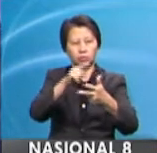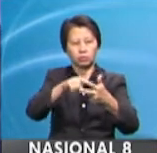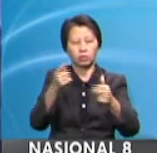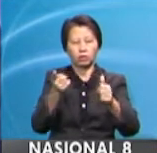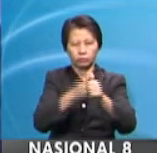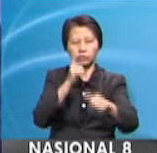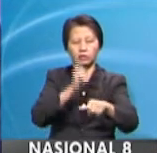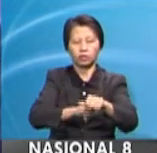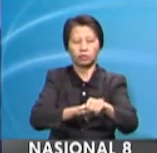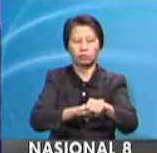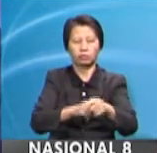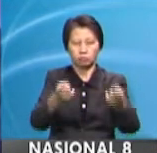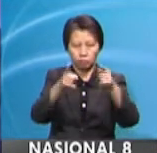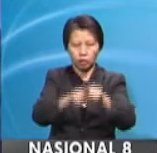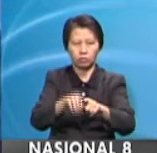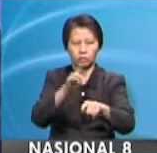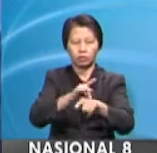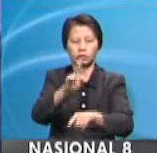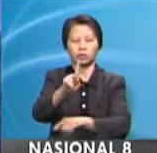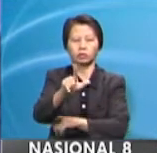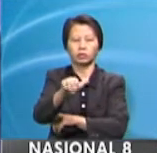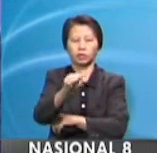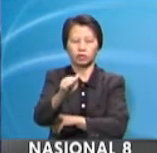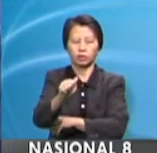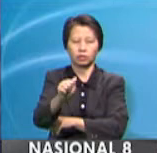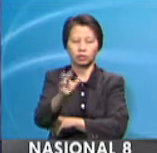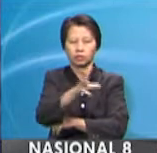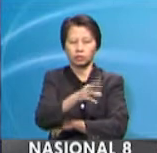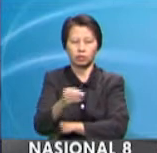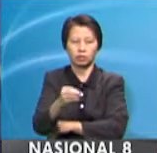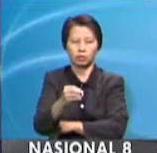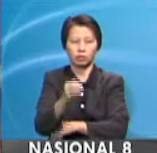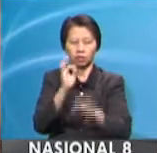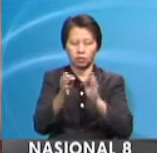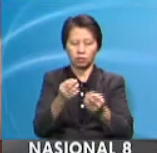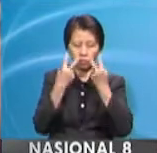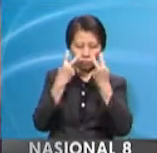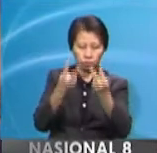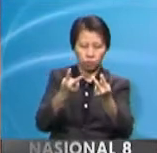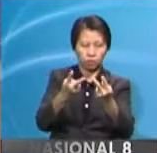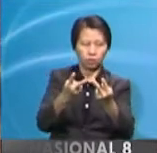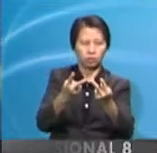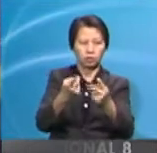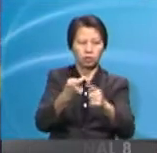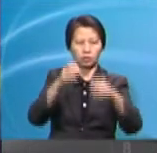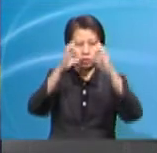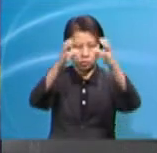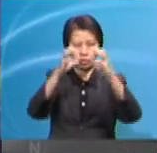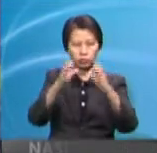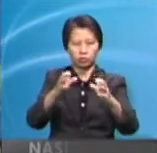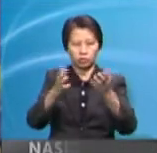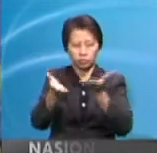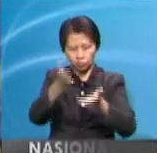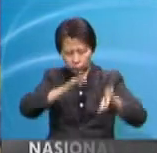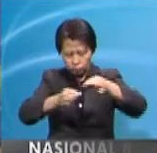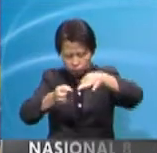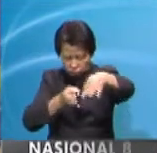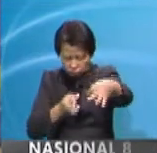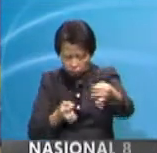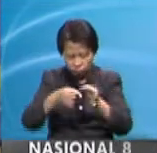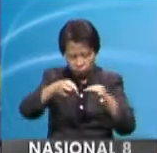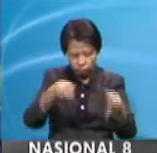pertama kalilah yang berlaku di kli ini dan kalau kita lihat daripada cara pembungusannya tu